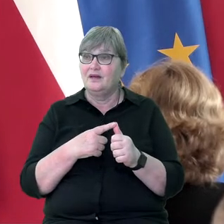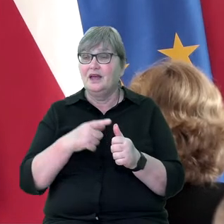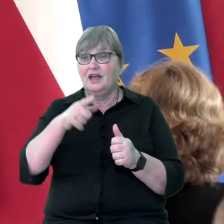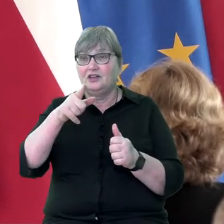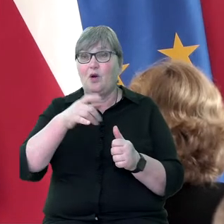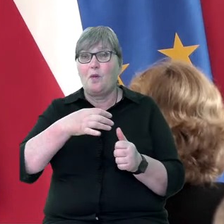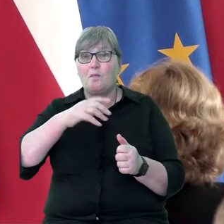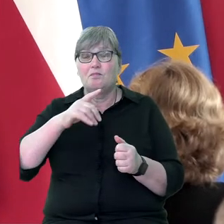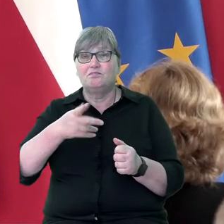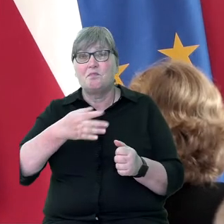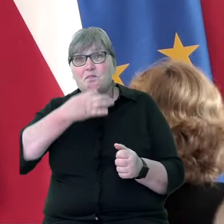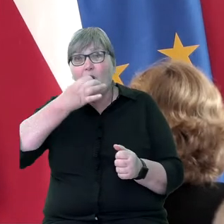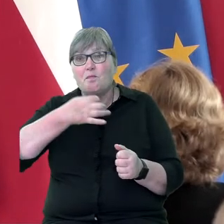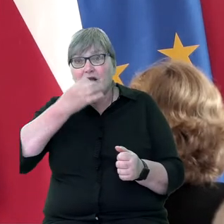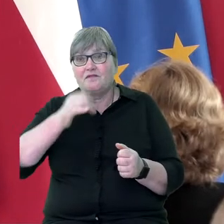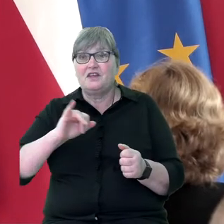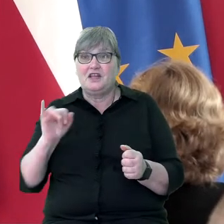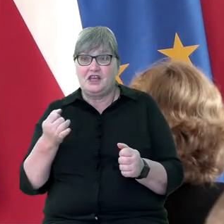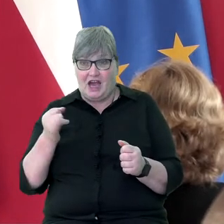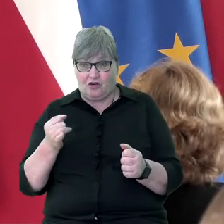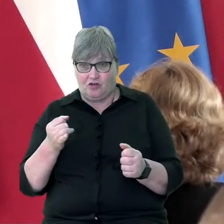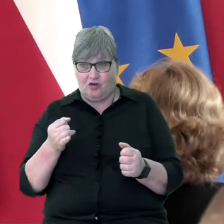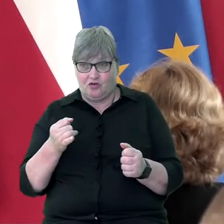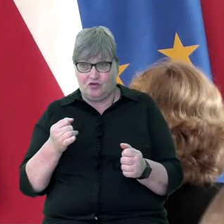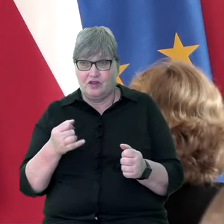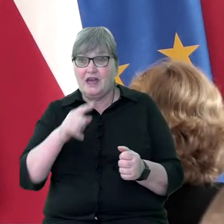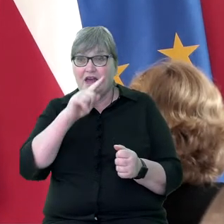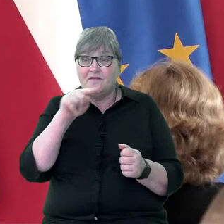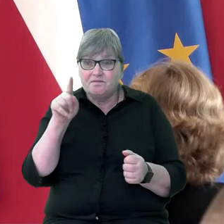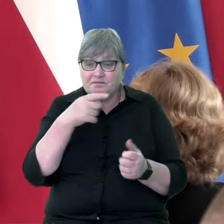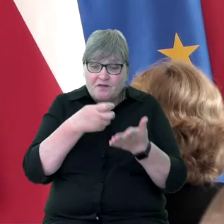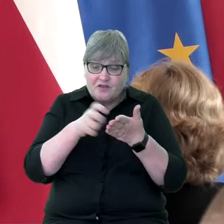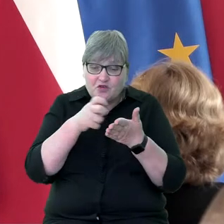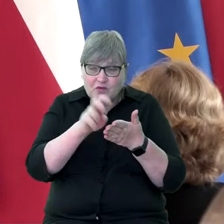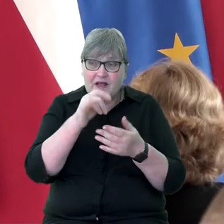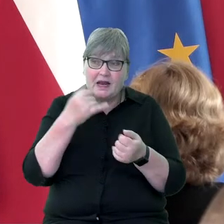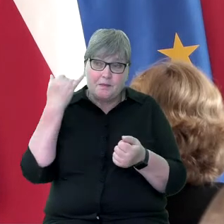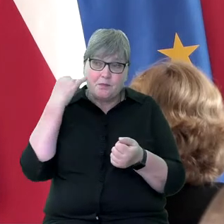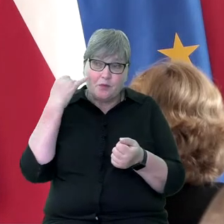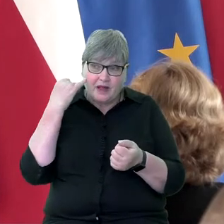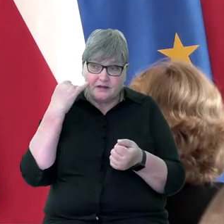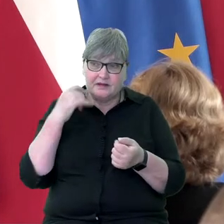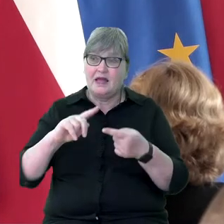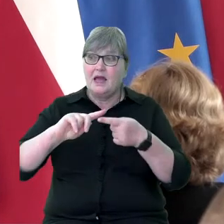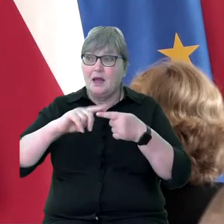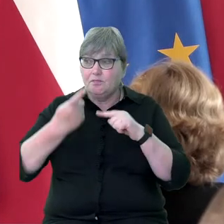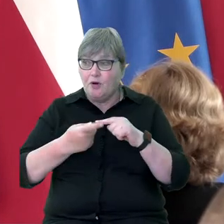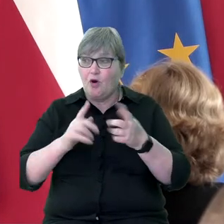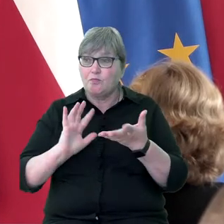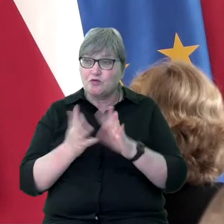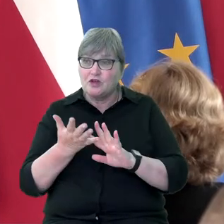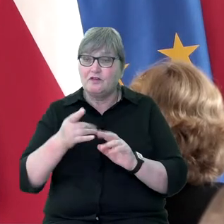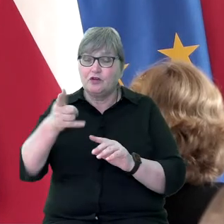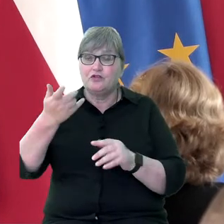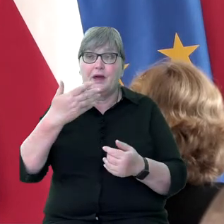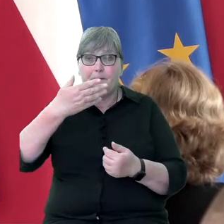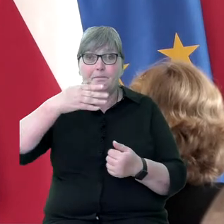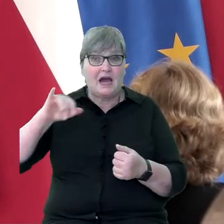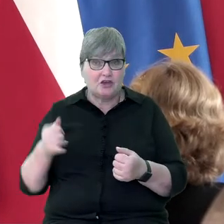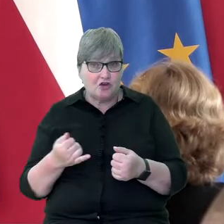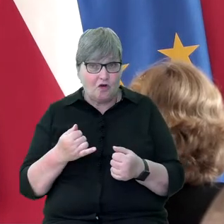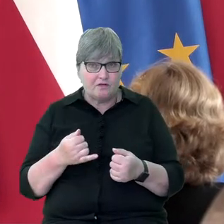projakościowych, uzupełnianie lub usuwanie oczywistych błędów legislacyjnych. Po przewrocie majowym było 9 zmian, służyły raczej